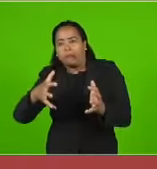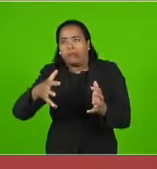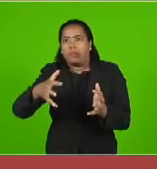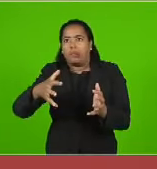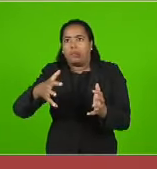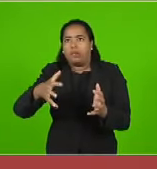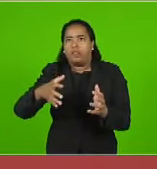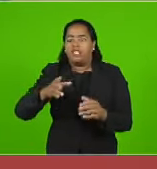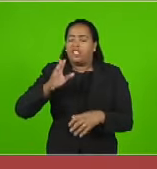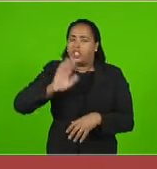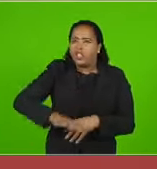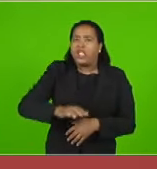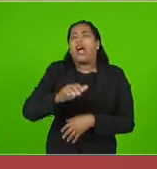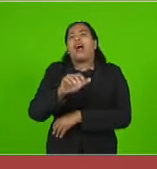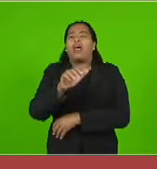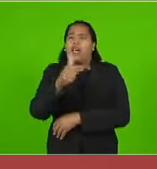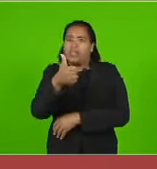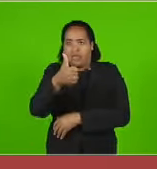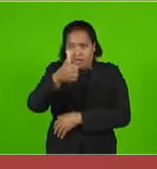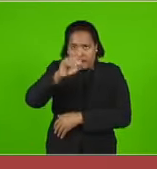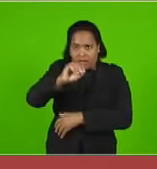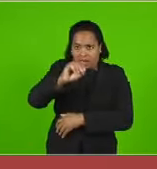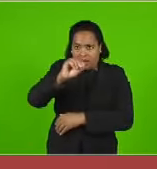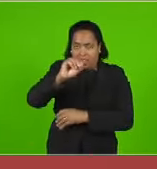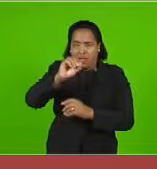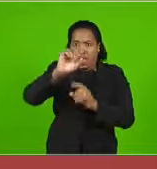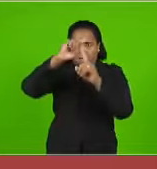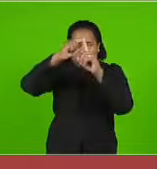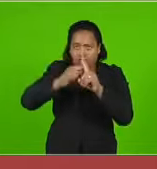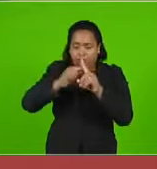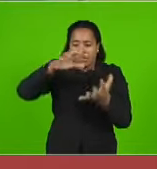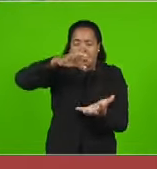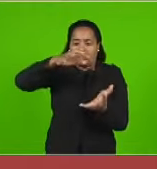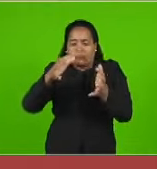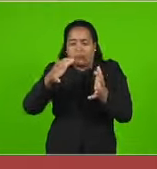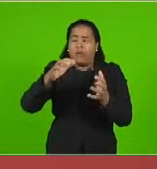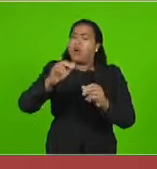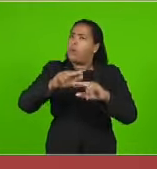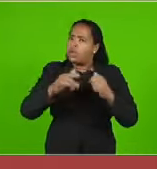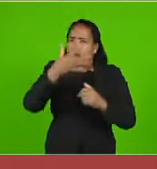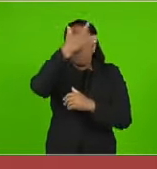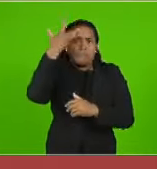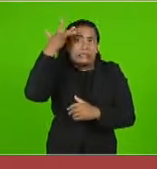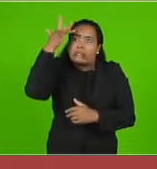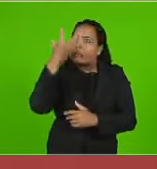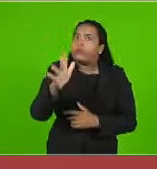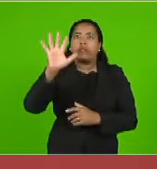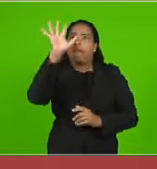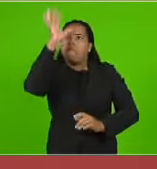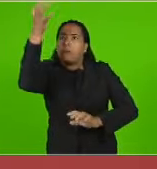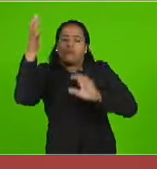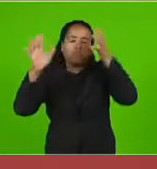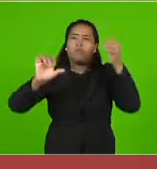электромагнетических, гравитационных и другие результаты смещения земной оси. Земная ось сместилась, поэтому